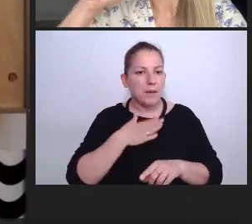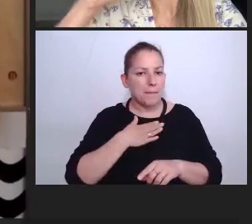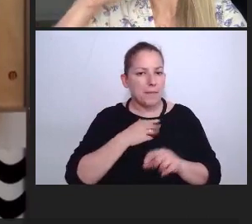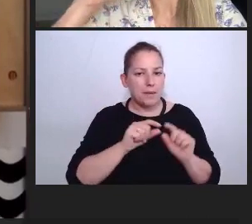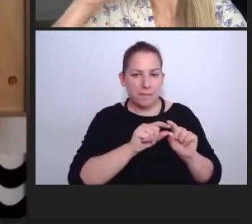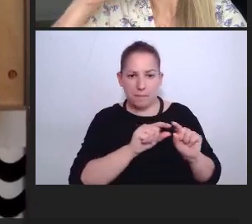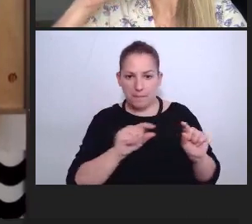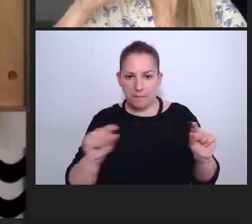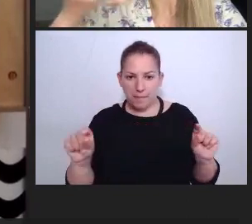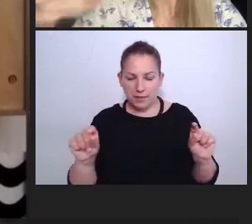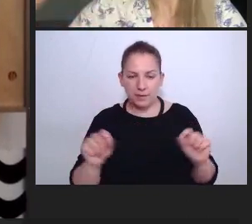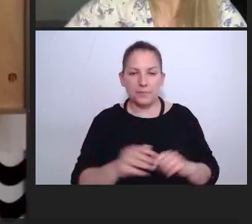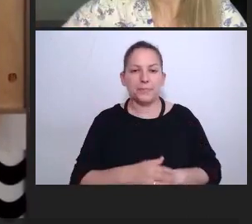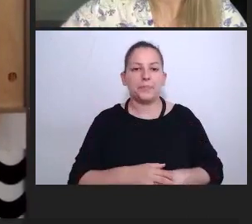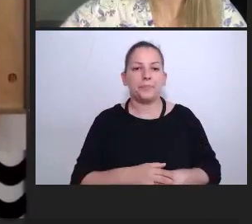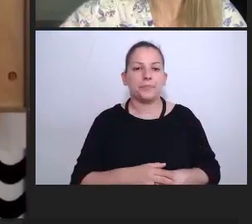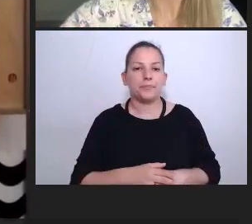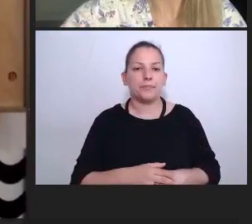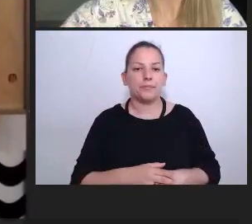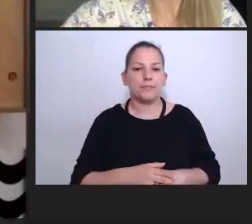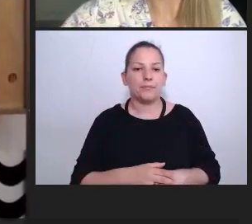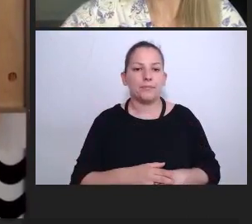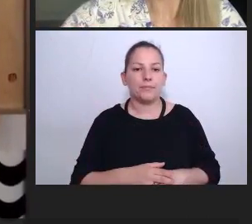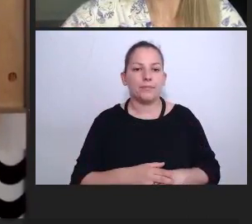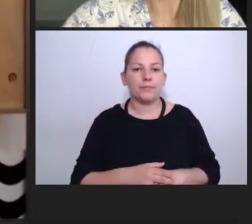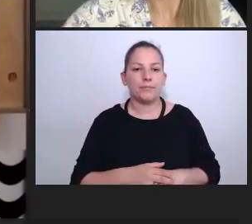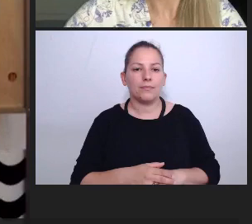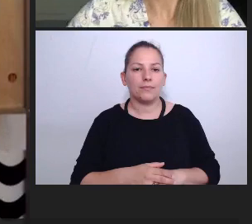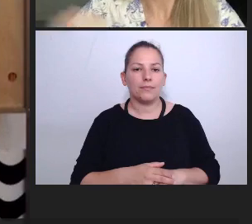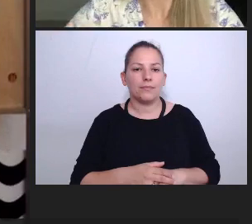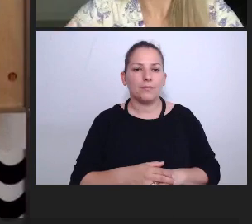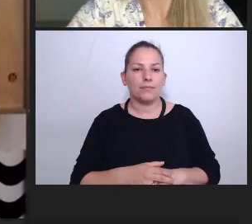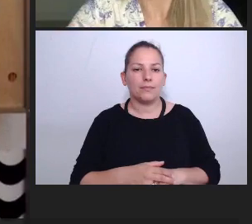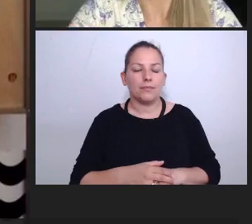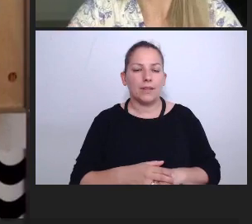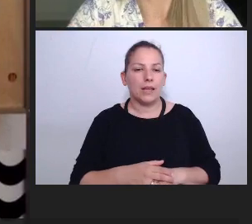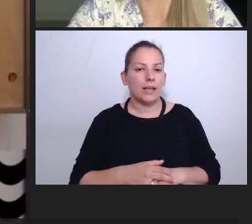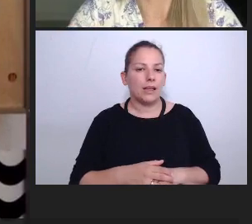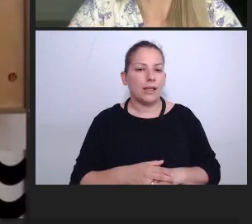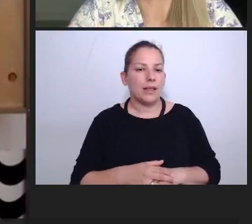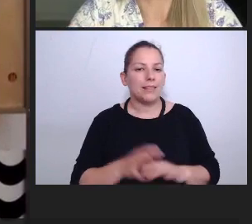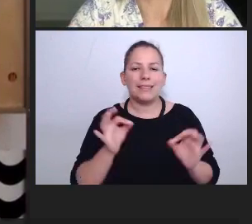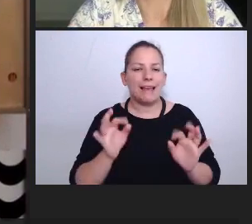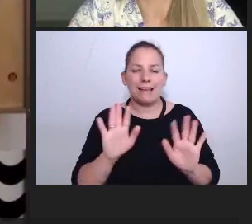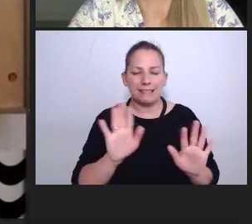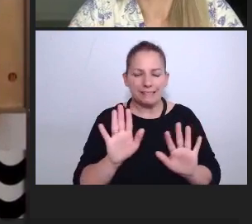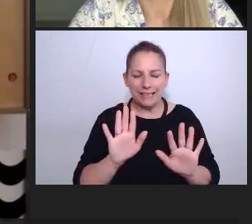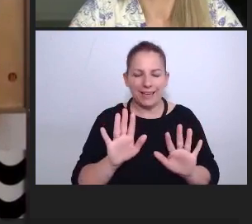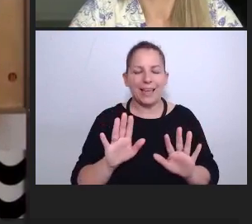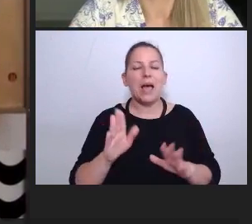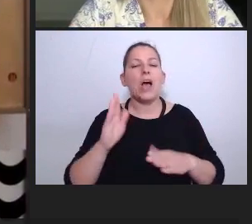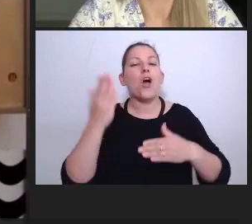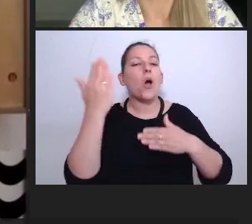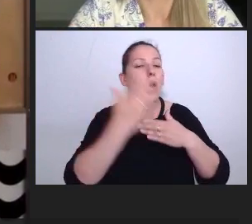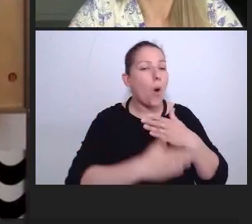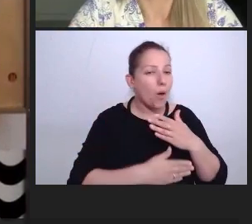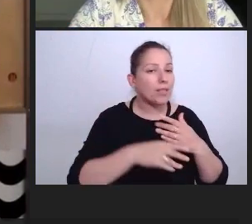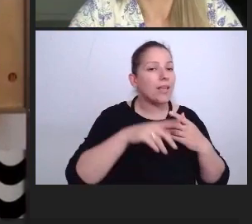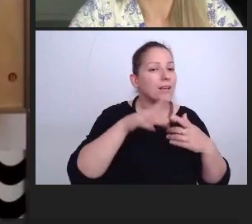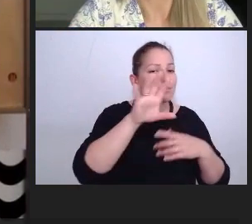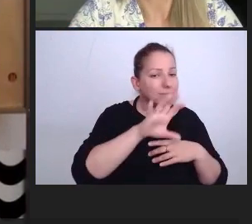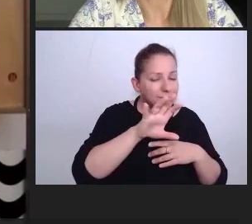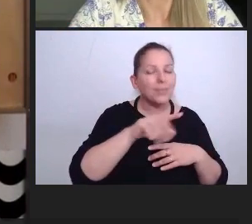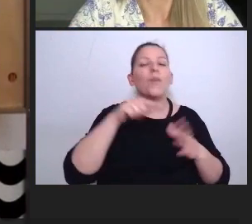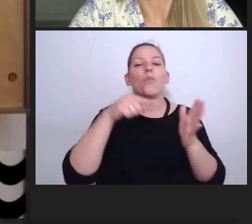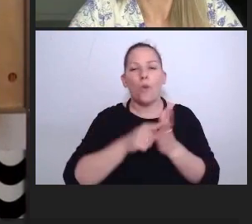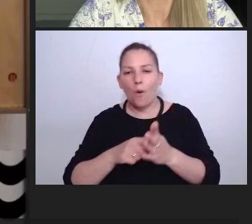więc nie teraz, ale jak skończymy naszą transmisję, to zamawiam was do tego, żebyście się z nim zapoznali, z tym nagraniem, jeżeli